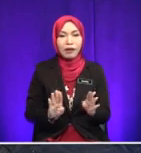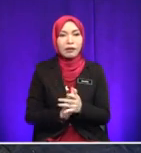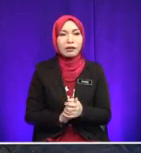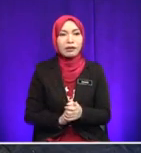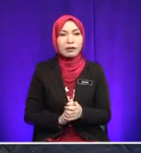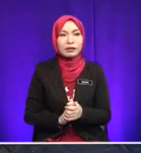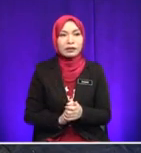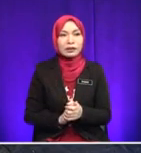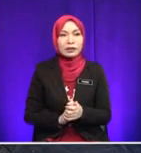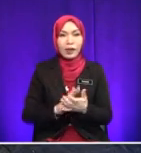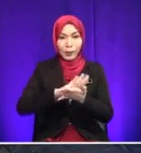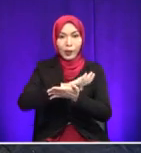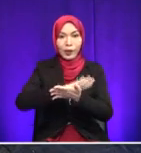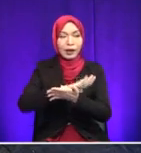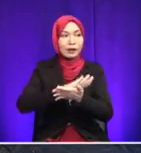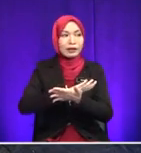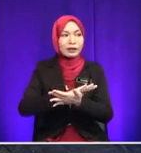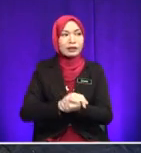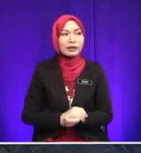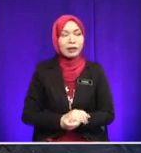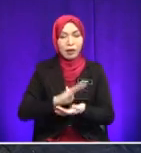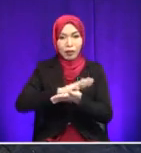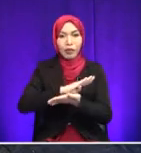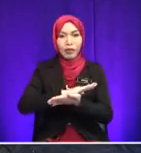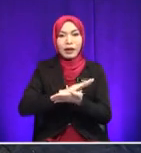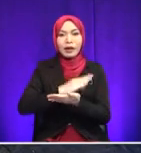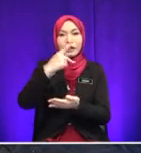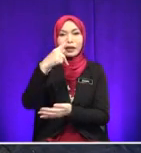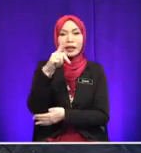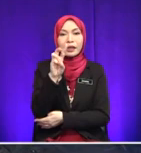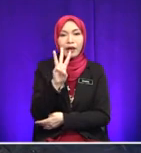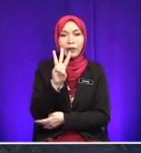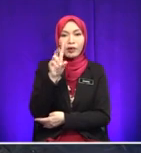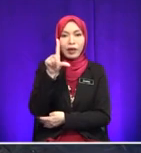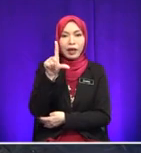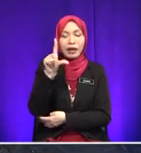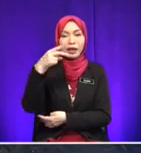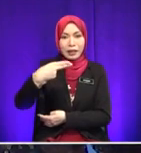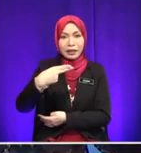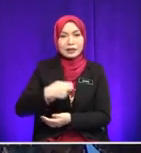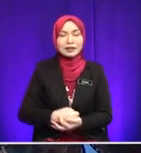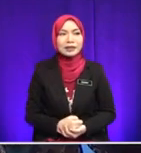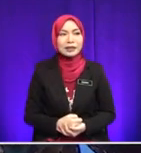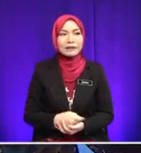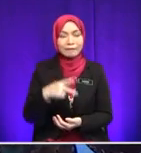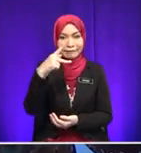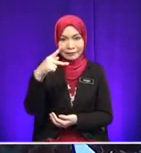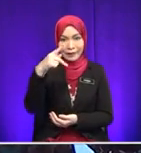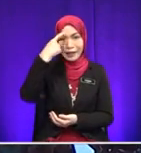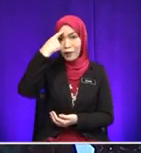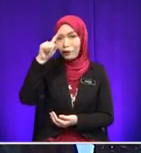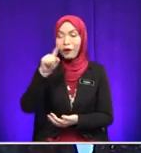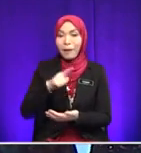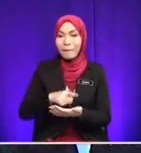rumah tunjukkan borang. Ini ialah borang KWLH. Iaitu K ini bermaksud apa?